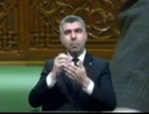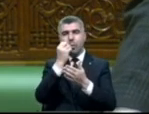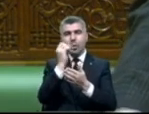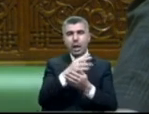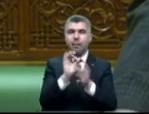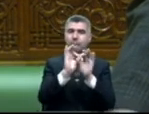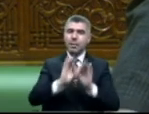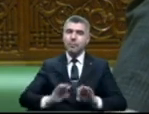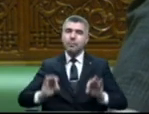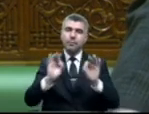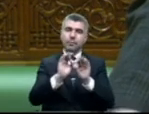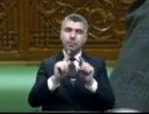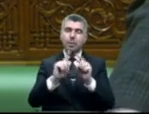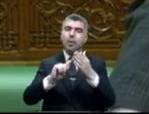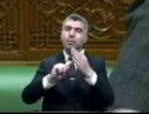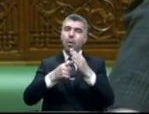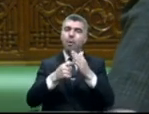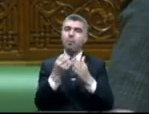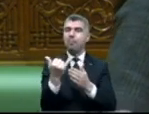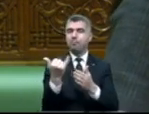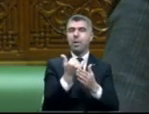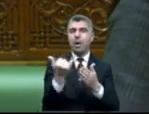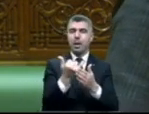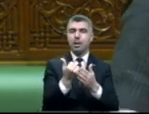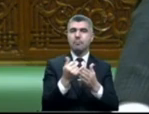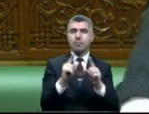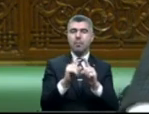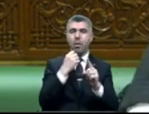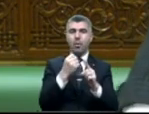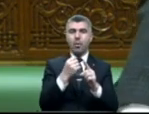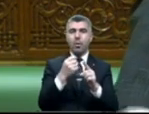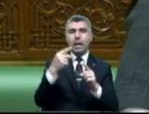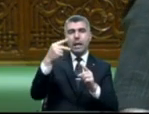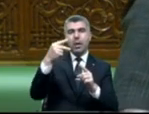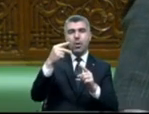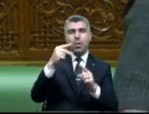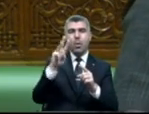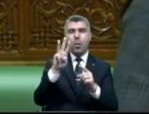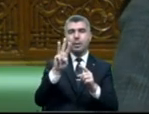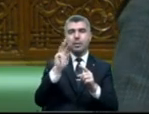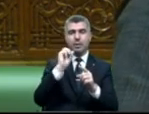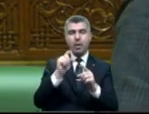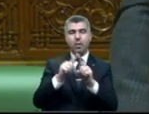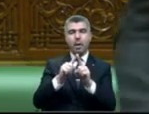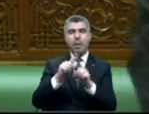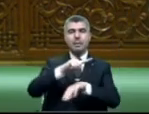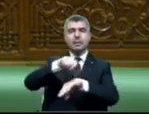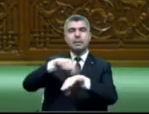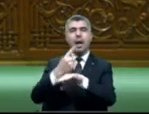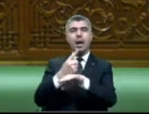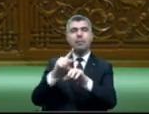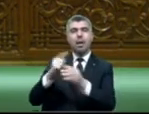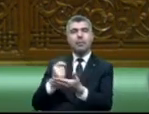وتحديد تكلفة الطاقة الكهربائية في حدود 0.5 درهم للكيلووات في الساعة بالنسبة للصناعات المستهلكة